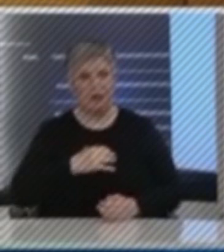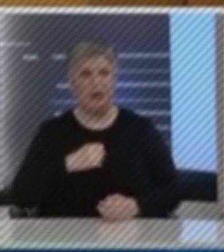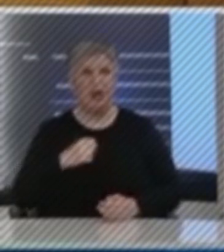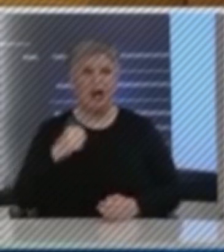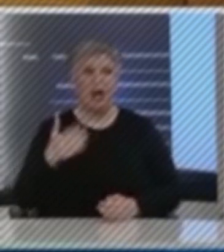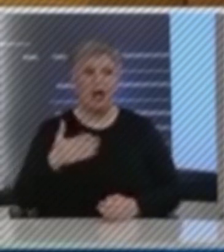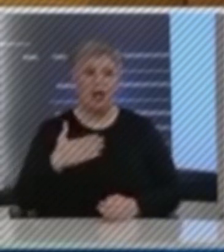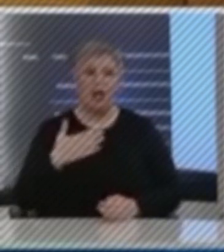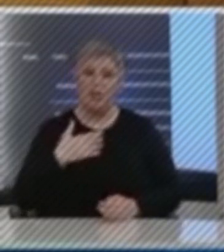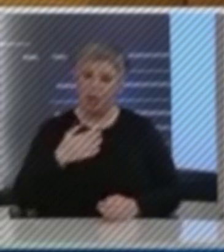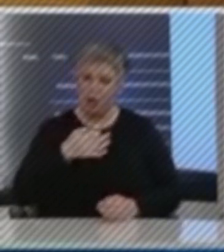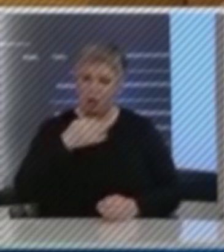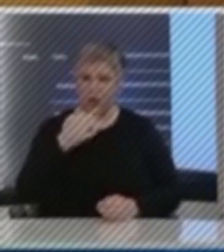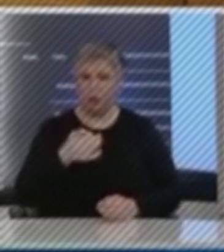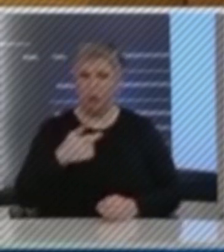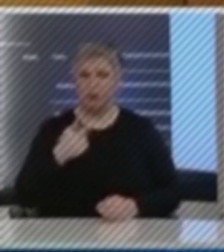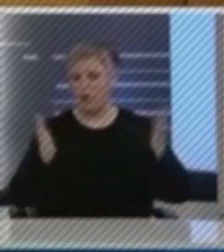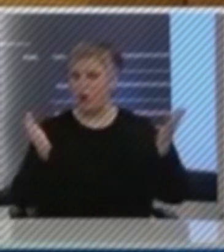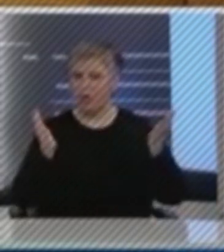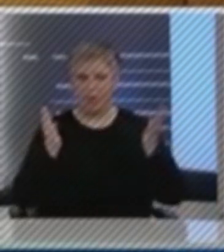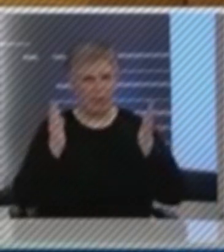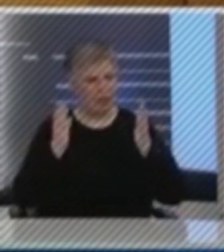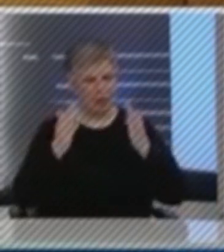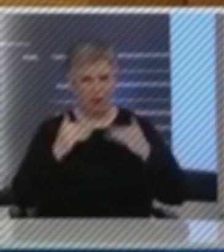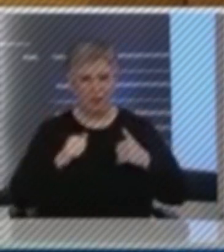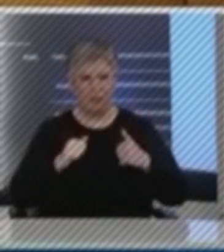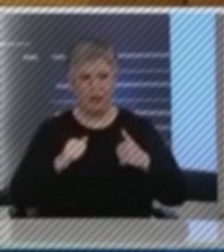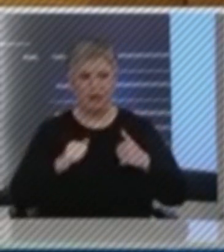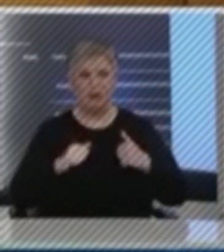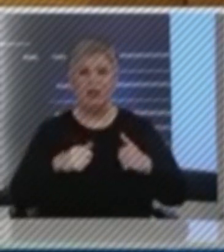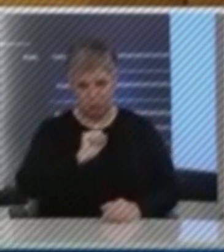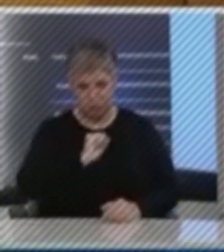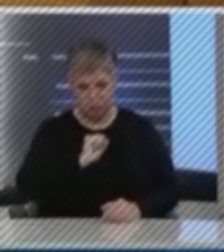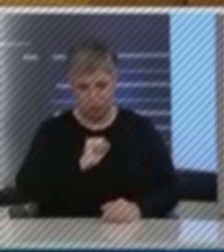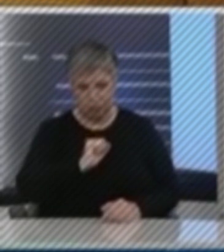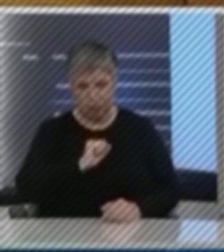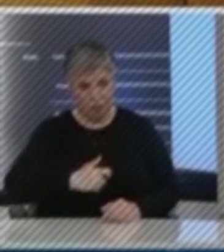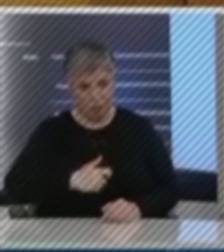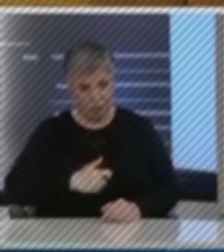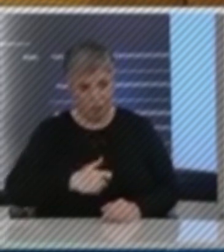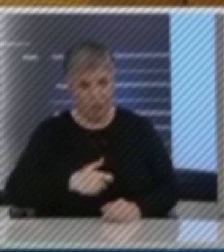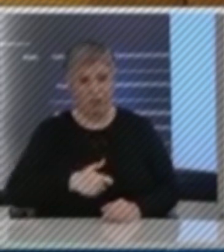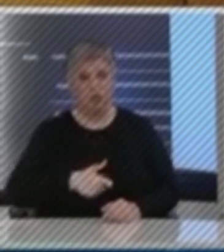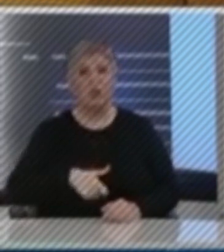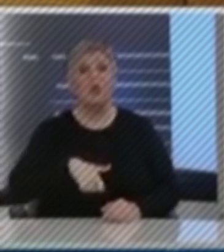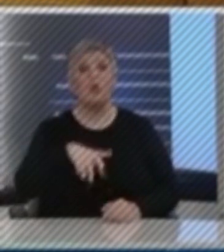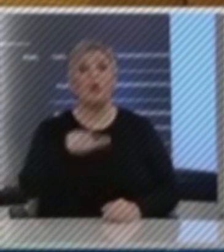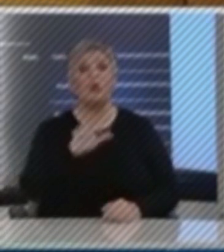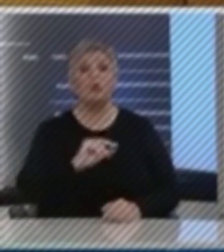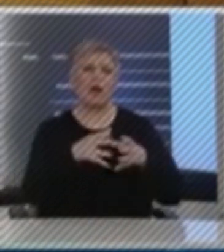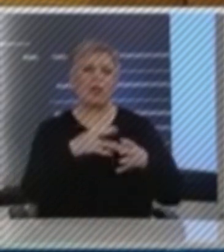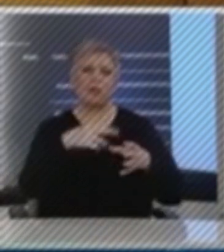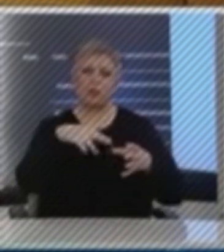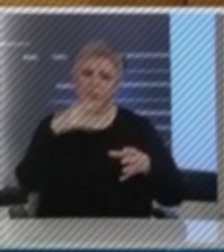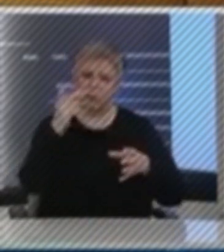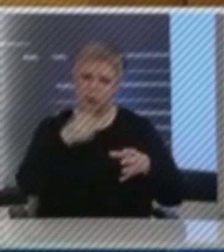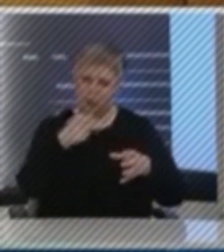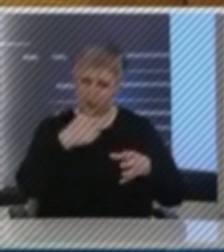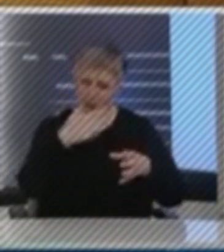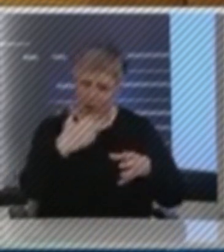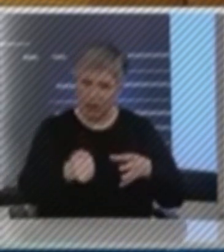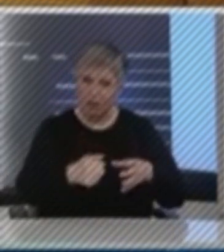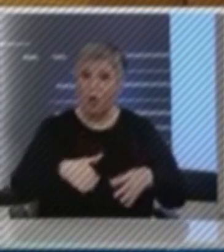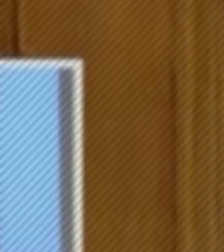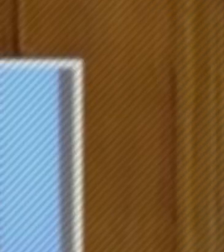Αλλά μην έχετε καμία αμφιβολία, όχι μόνο εμείς. Κανείς δεν πρόκειται να τρομοκρατηθεί. Ούτε εγώ, ούτε η κοινοβουλευτική πλειοψηφία, ούτε η